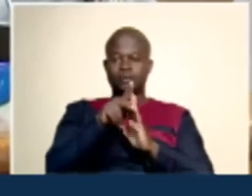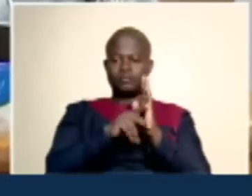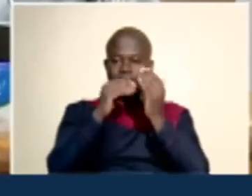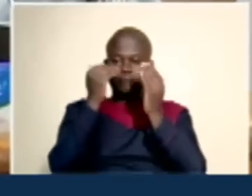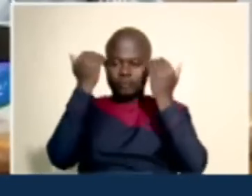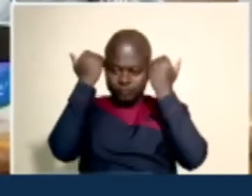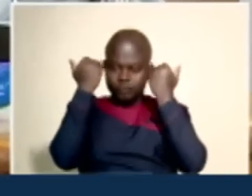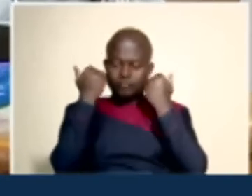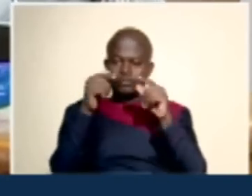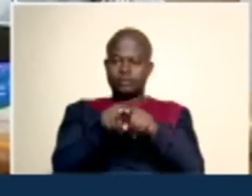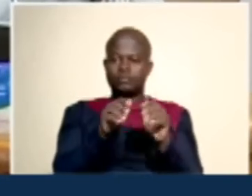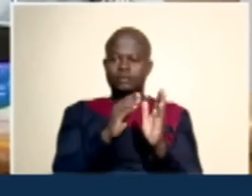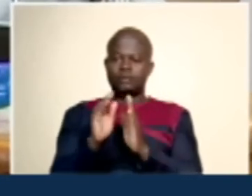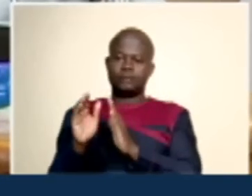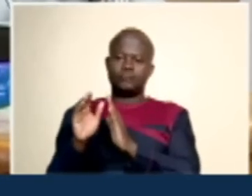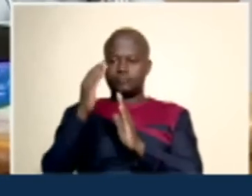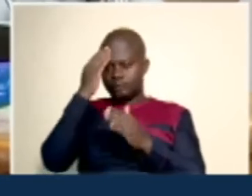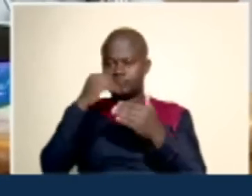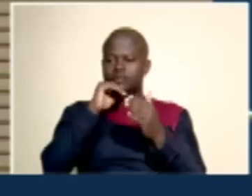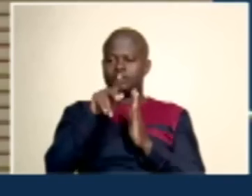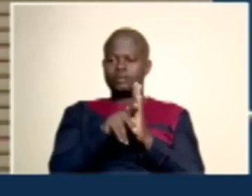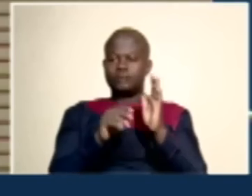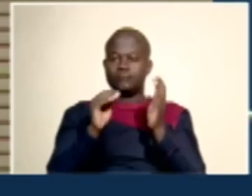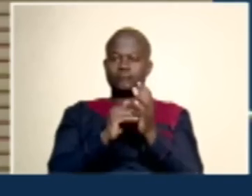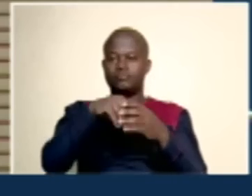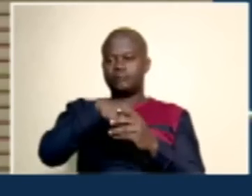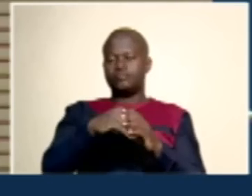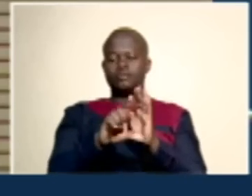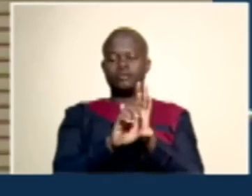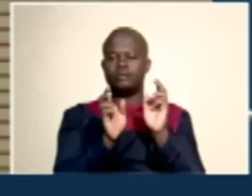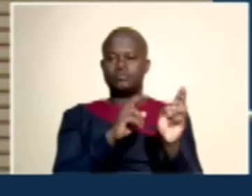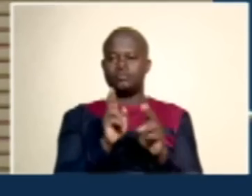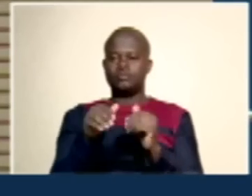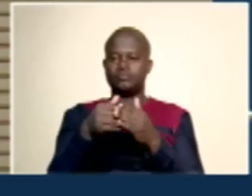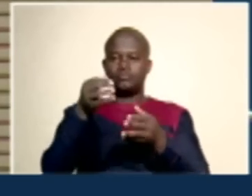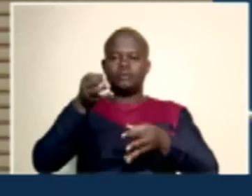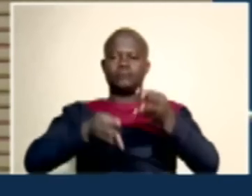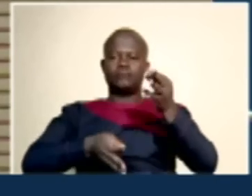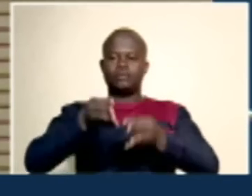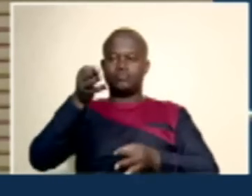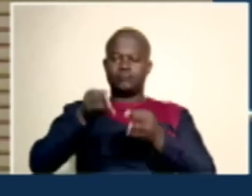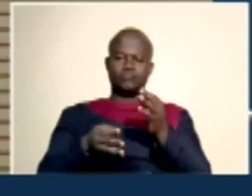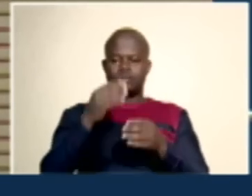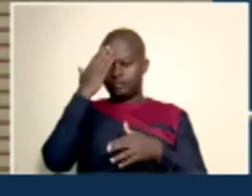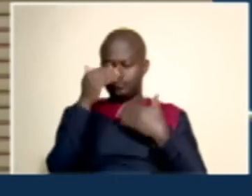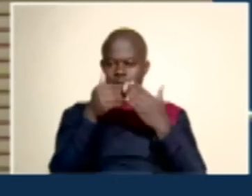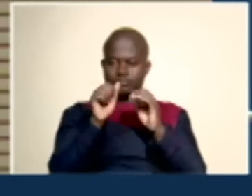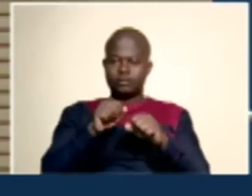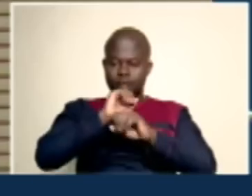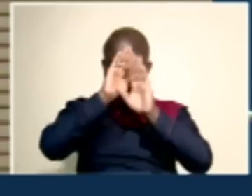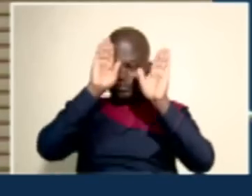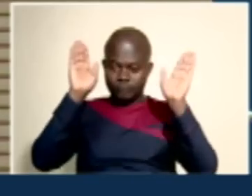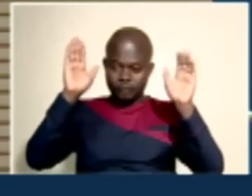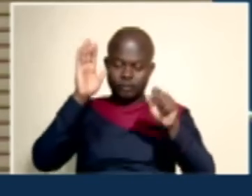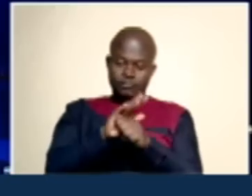nk'uko biteganywa n'itegeko nshinga kuko atari ihame ahubwo bigume mu mategeko asanzwe y'imiburanishirize. Kugira ngo turusheho